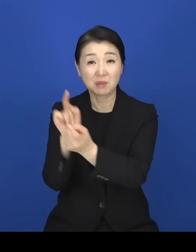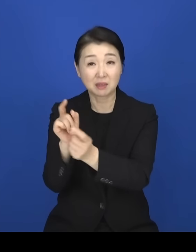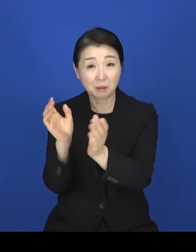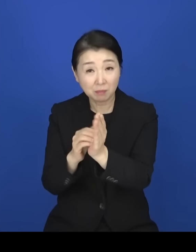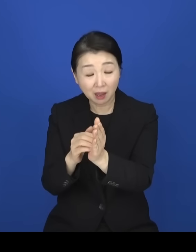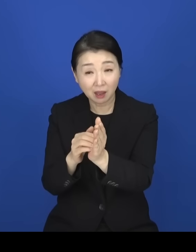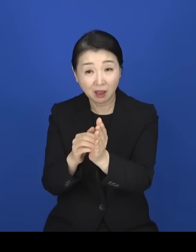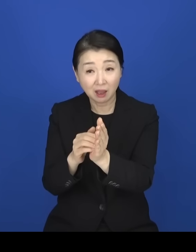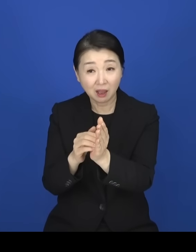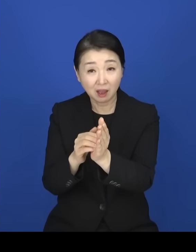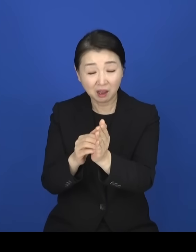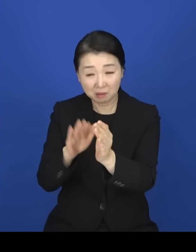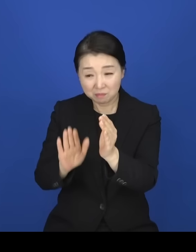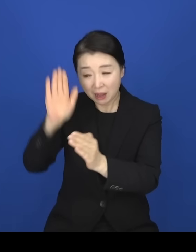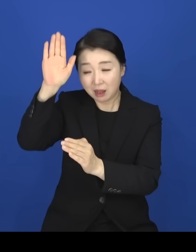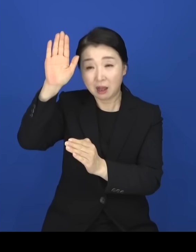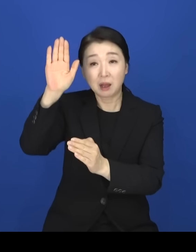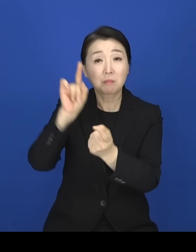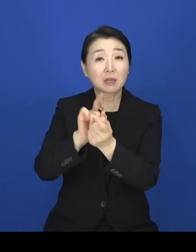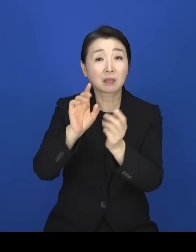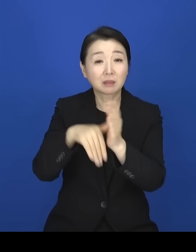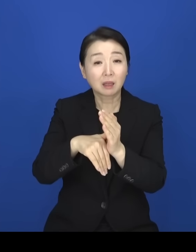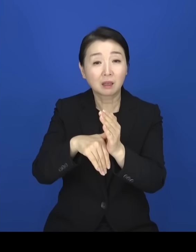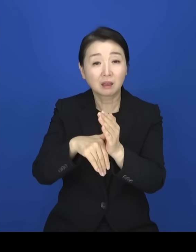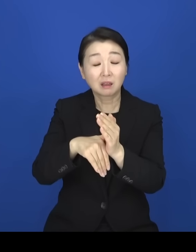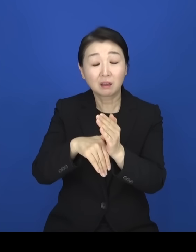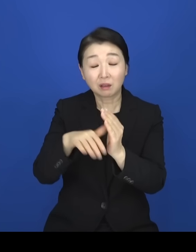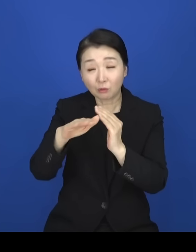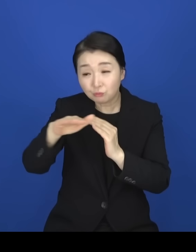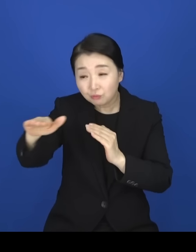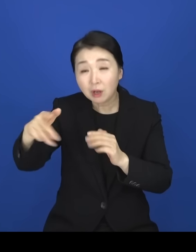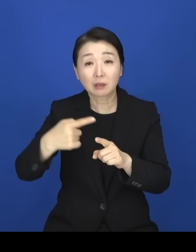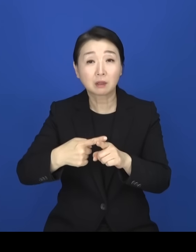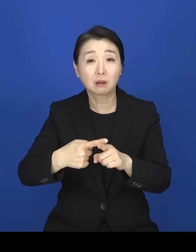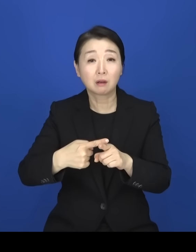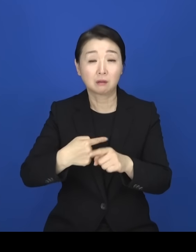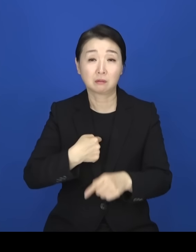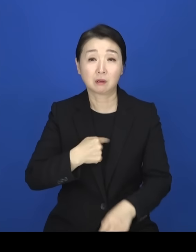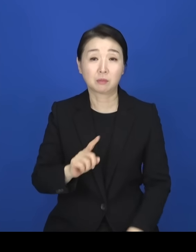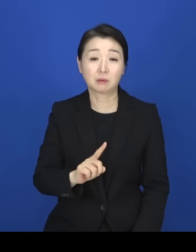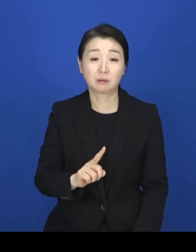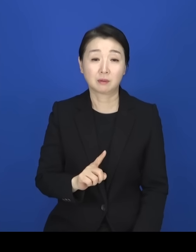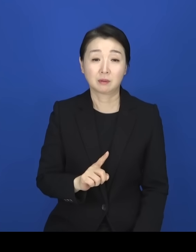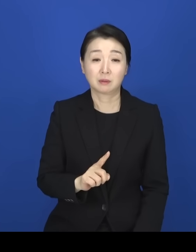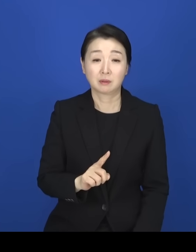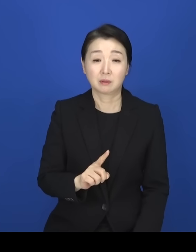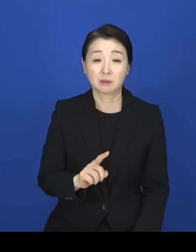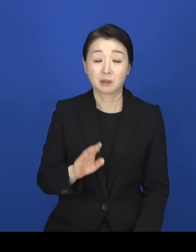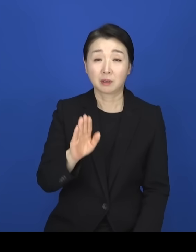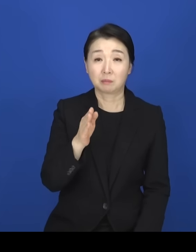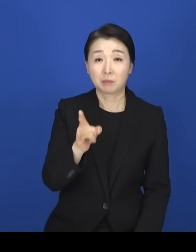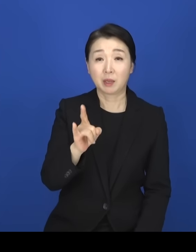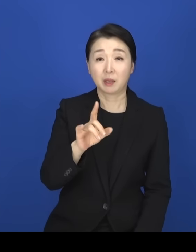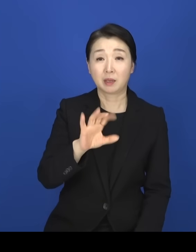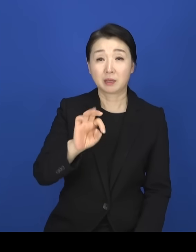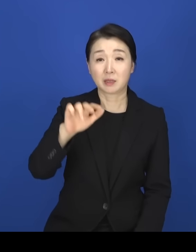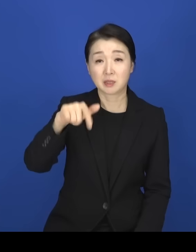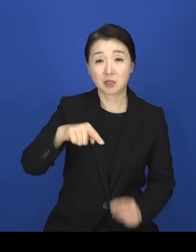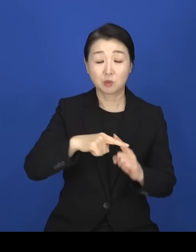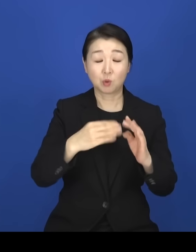바닥 치고. 근데 저는 그냥 그렇게 그냥 쭉 가다가 네. 제가 베이직 교회라는 곳을